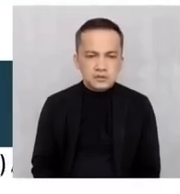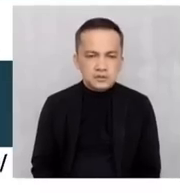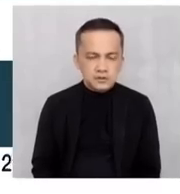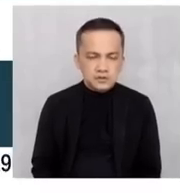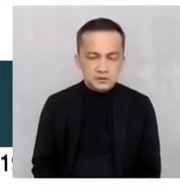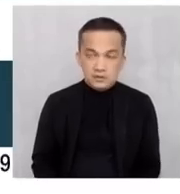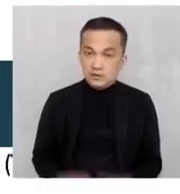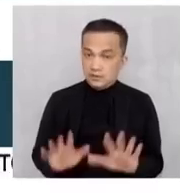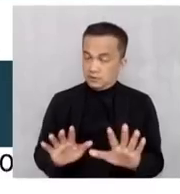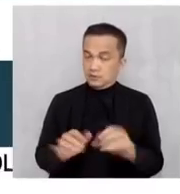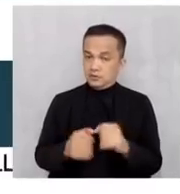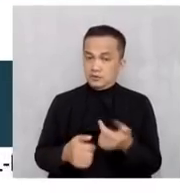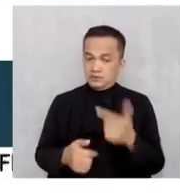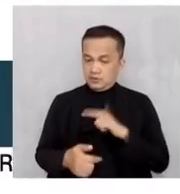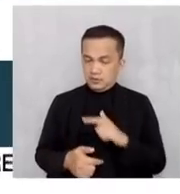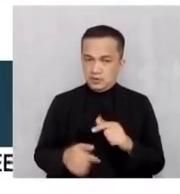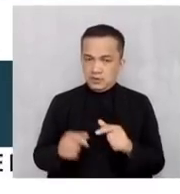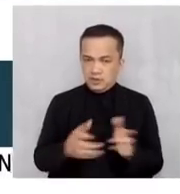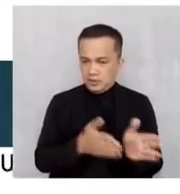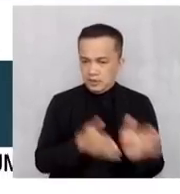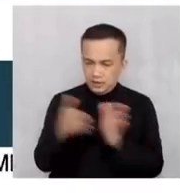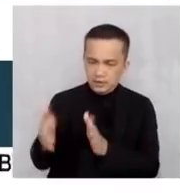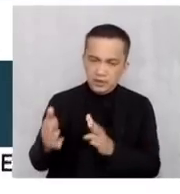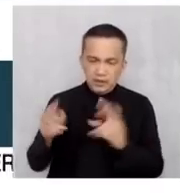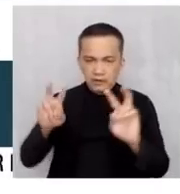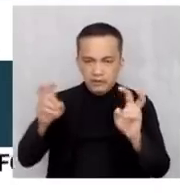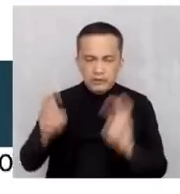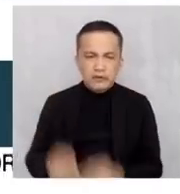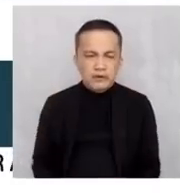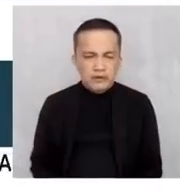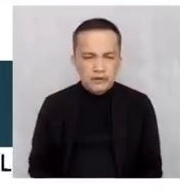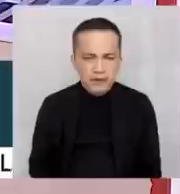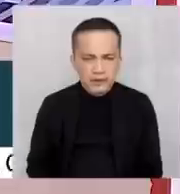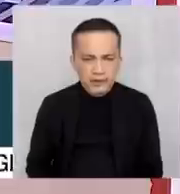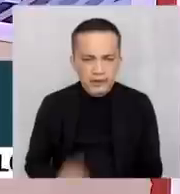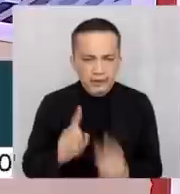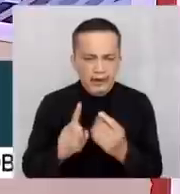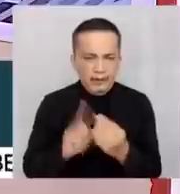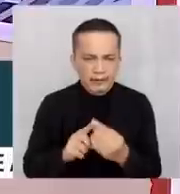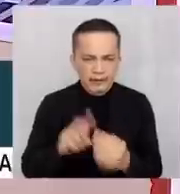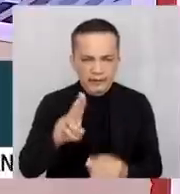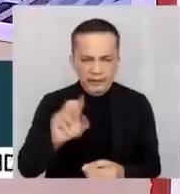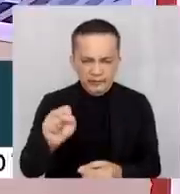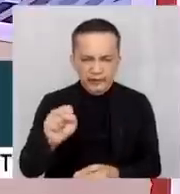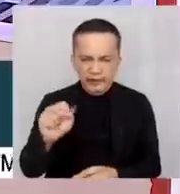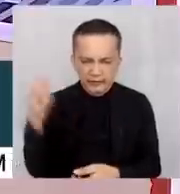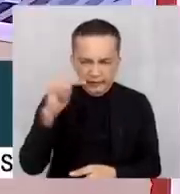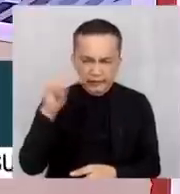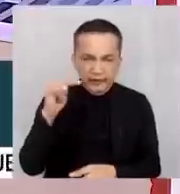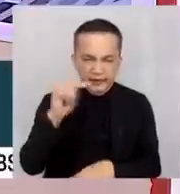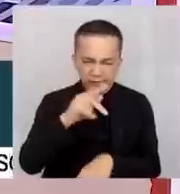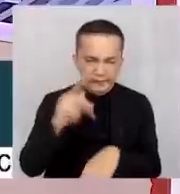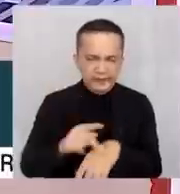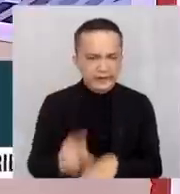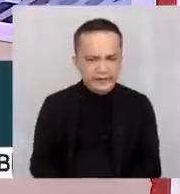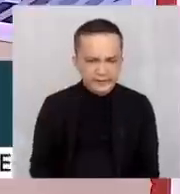mind, Congresswoman, I'd like to shift to another topic. I want to talk about the presence of U.S. planes here in the